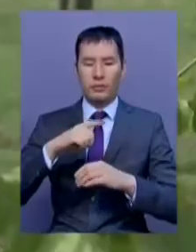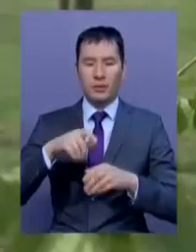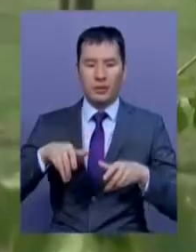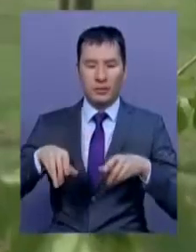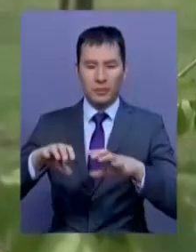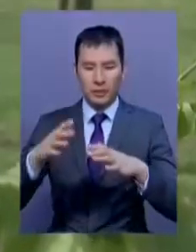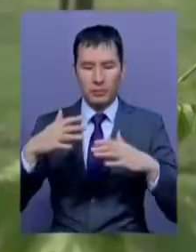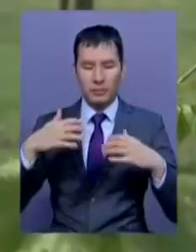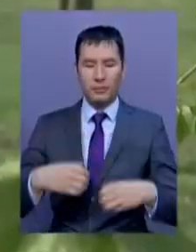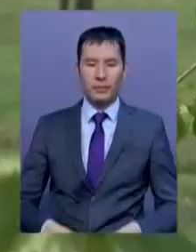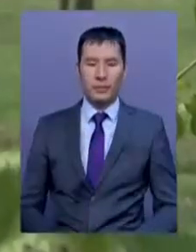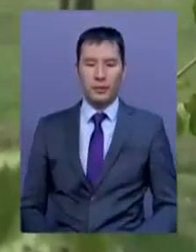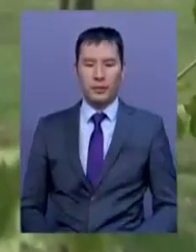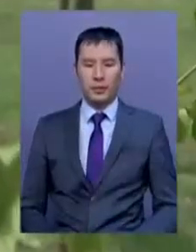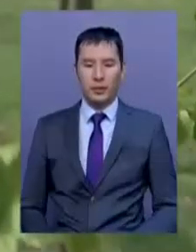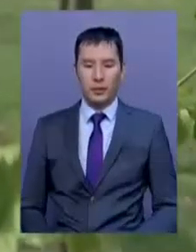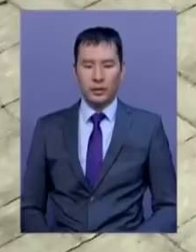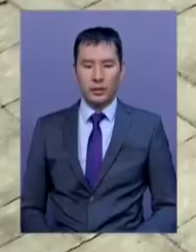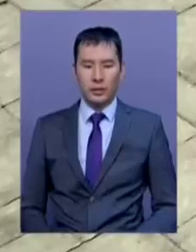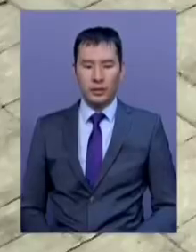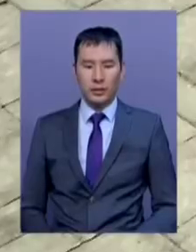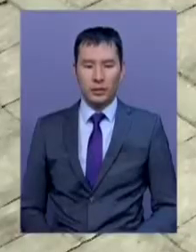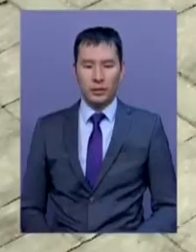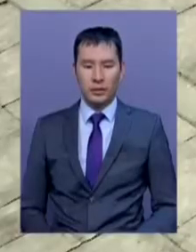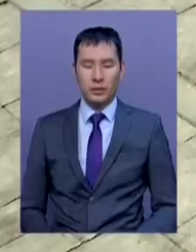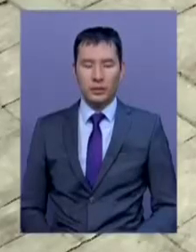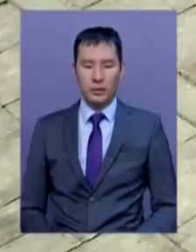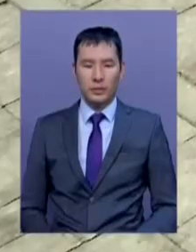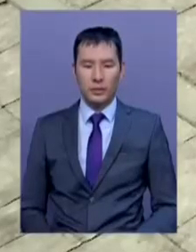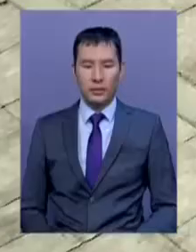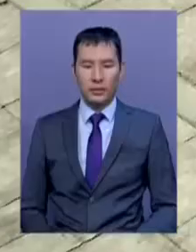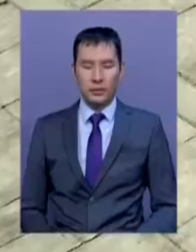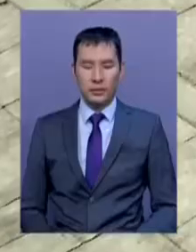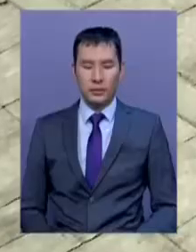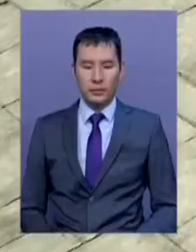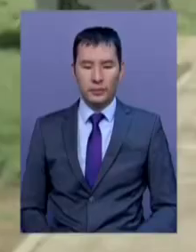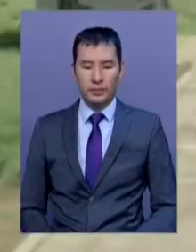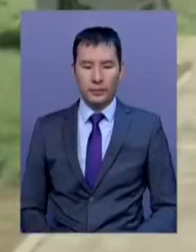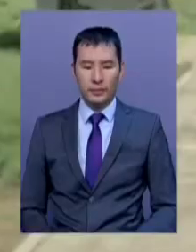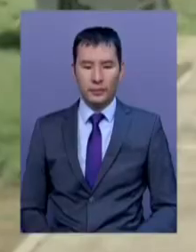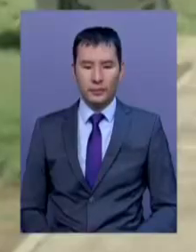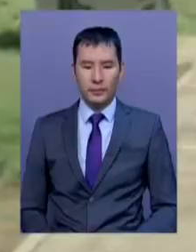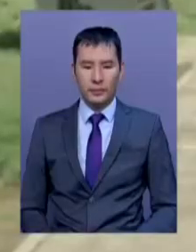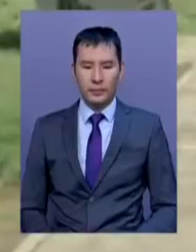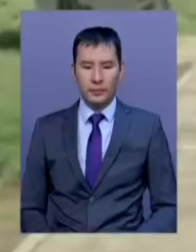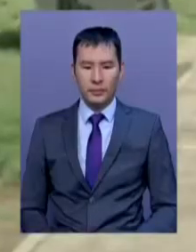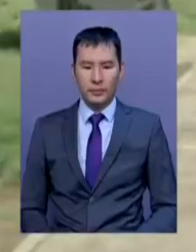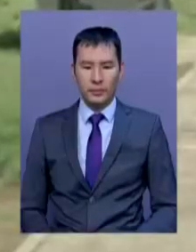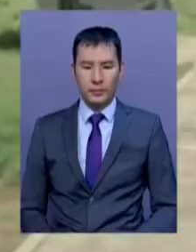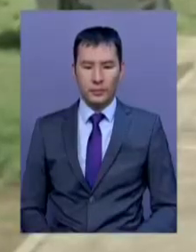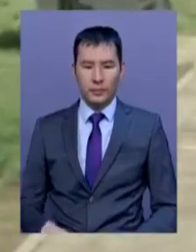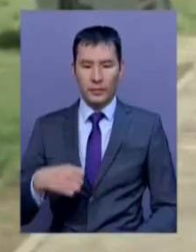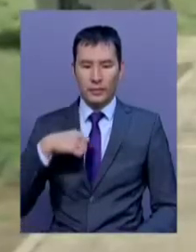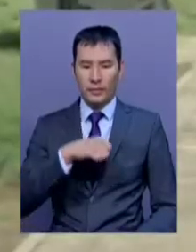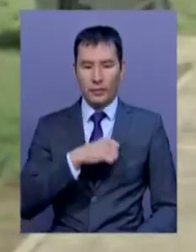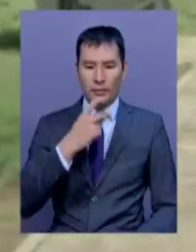метр аумақ көгалдандырылды. 40-тан астам көше жарығы, отырғыштар мен қоқыс жәшіктер орнатылды. Былтыр өздеріңіз көргенде біз